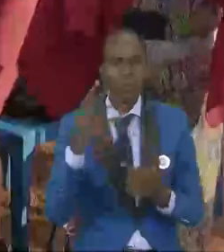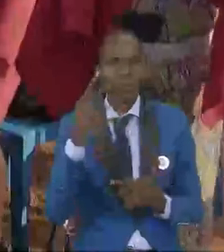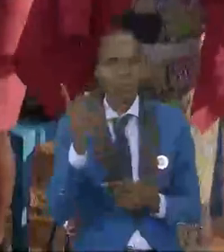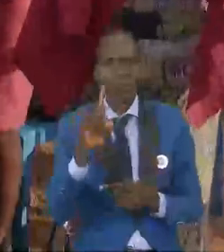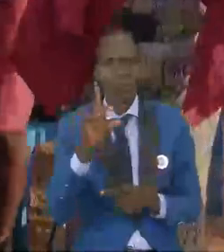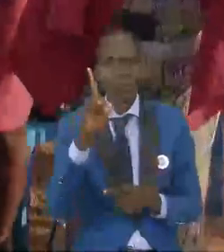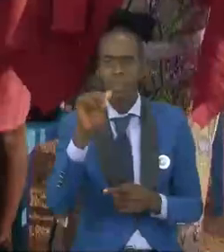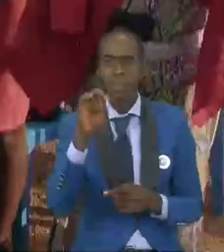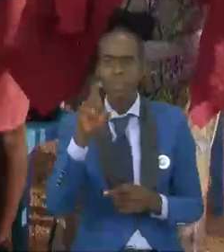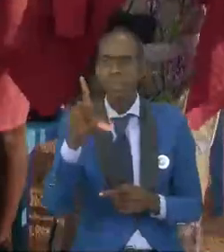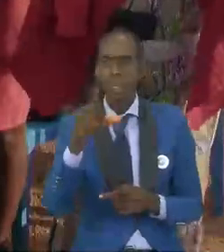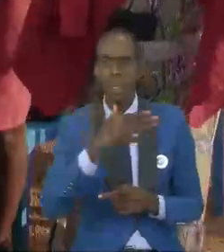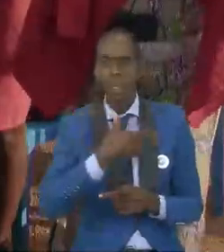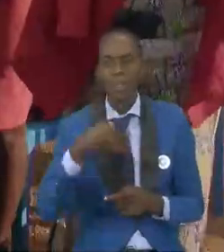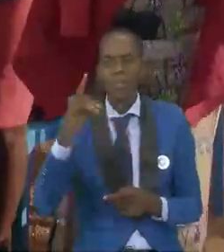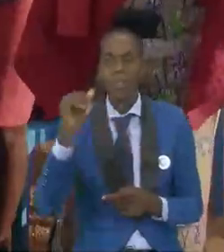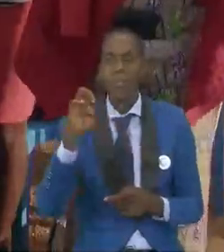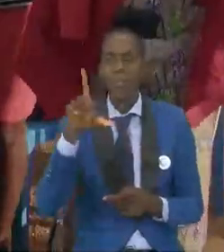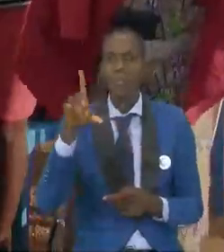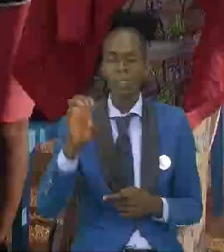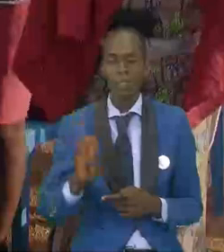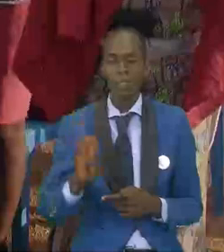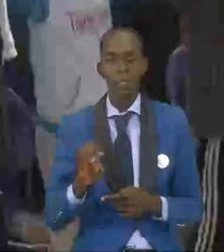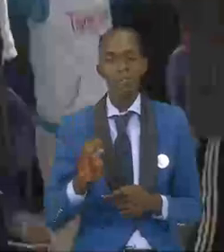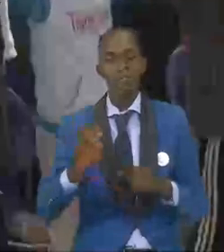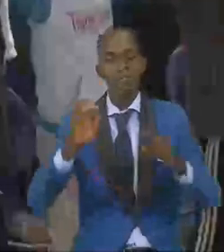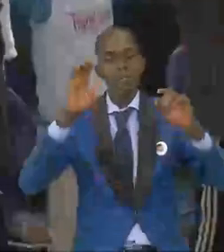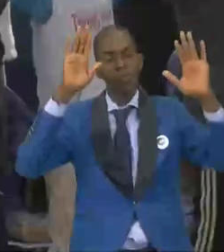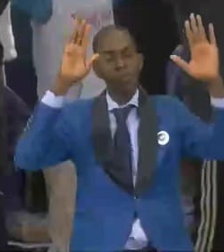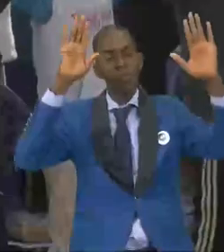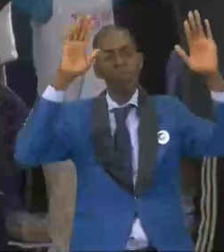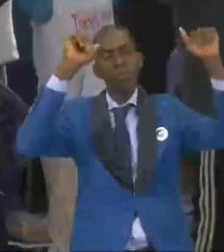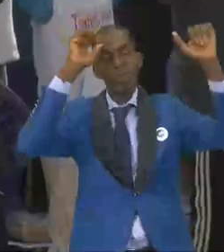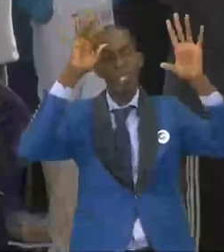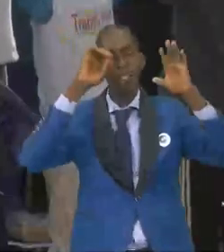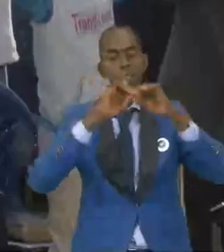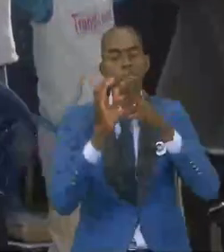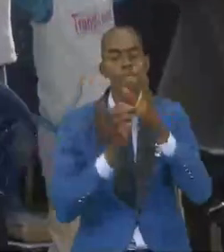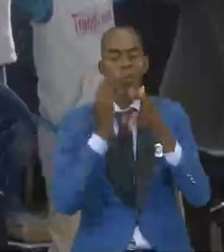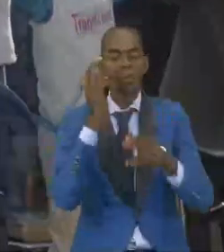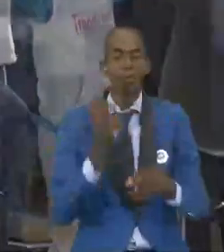où es-tu là-bas je vais voir la personne Daniel Daniela là-bas